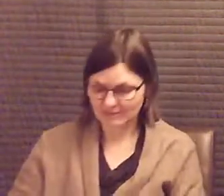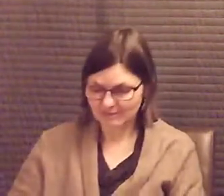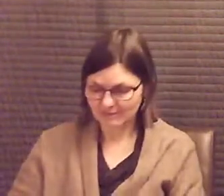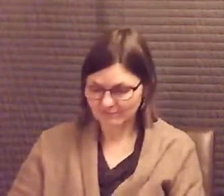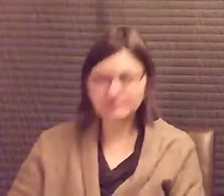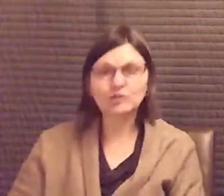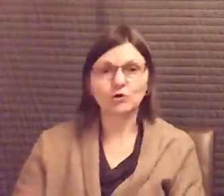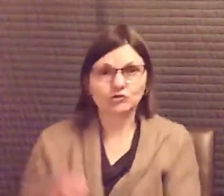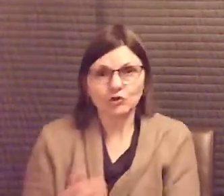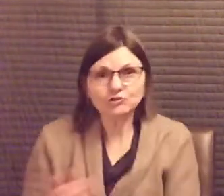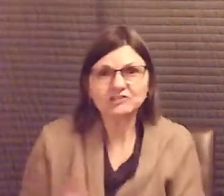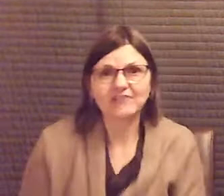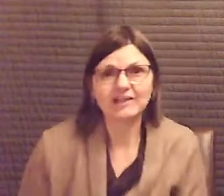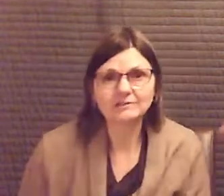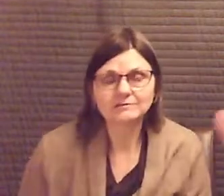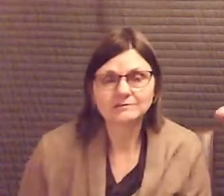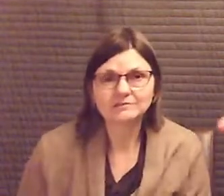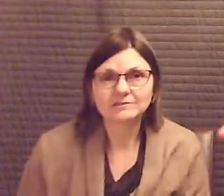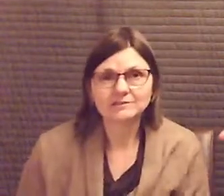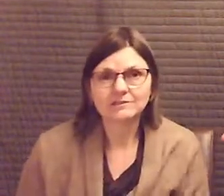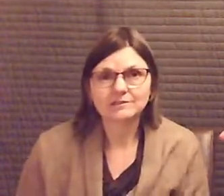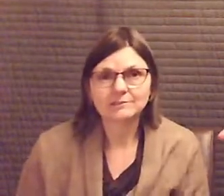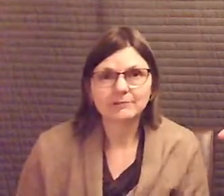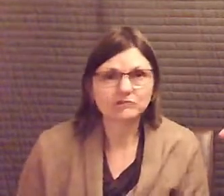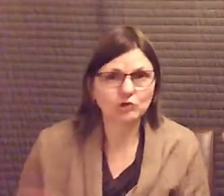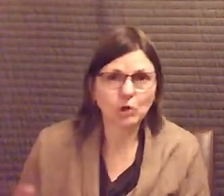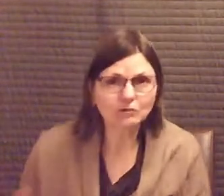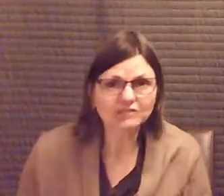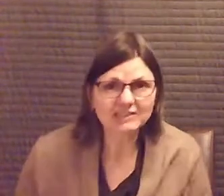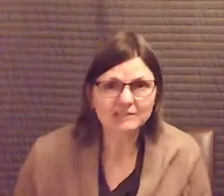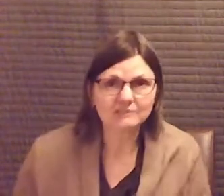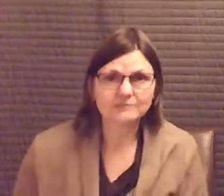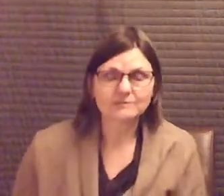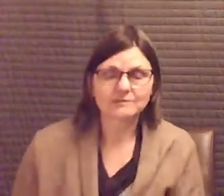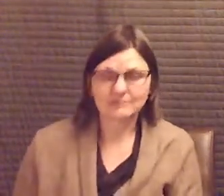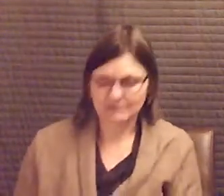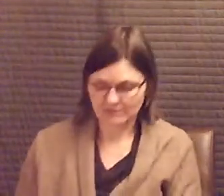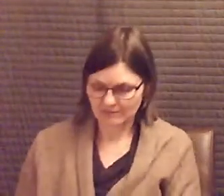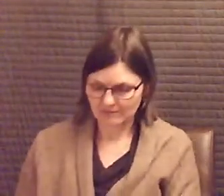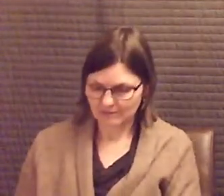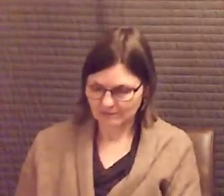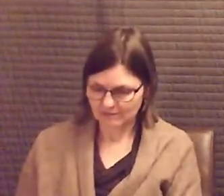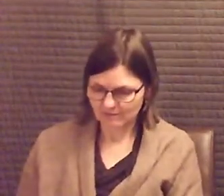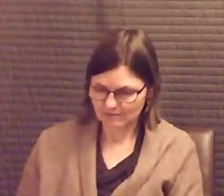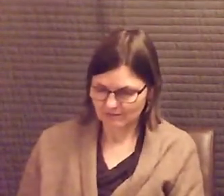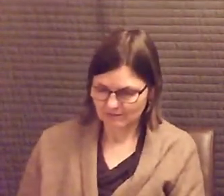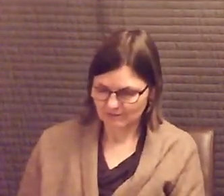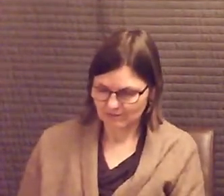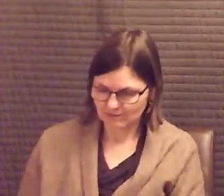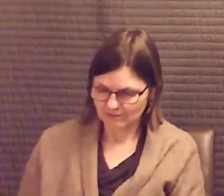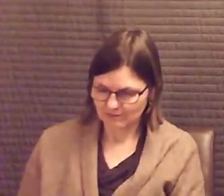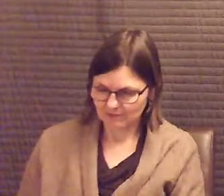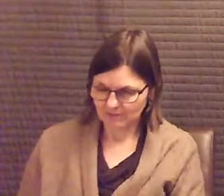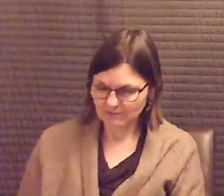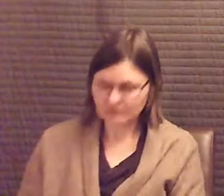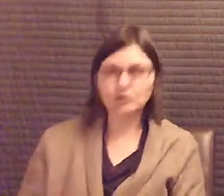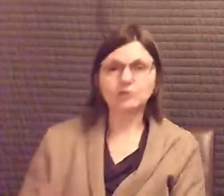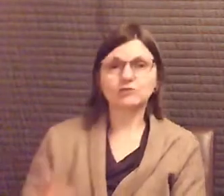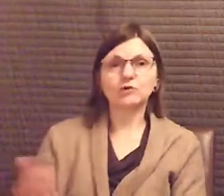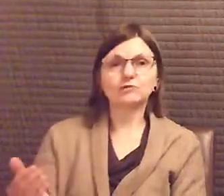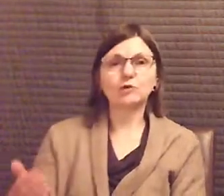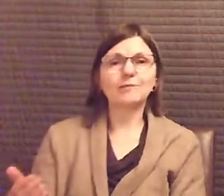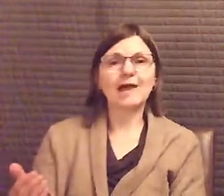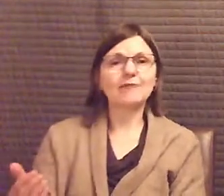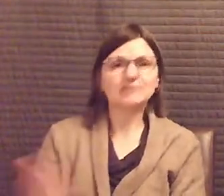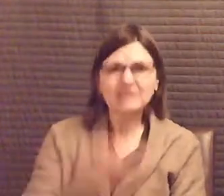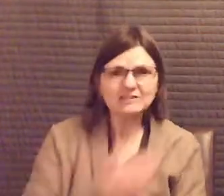searching want die onderzochten ze namen die naar believen maar ze geloofden niet eens en johanna dans worden bayou is en je